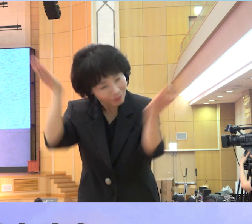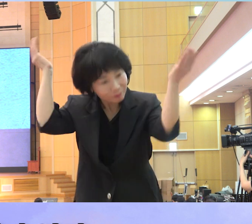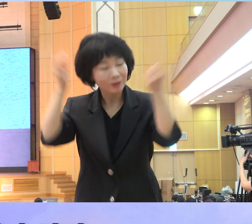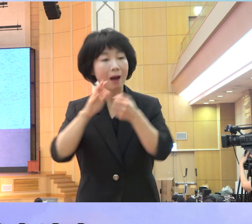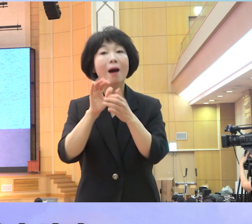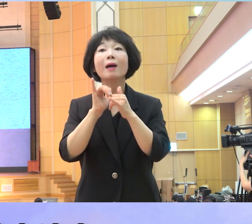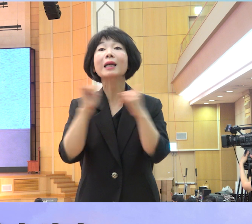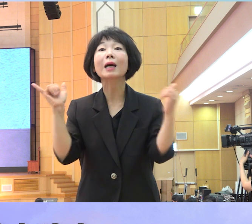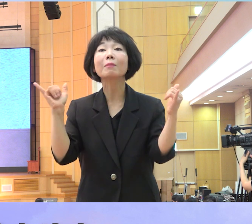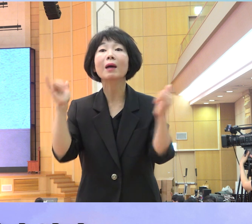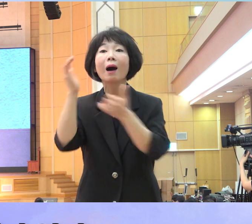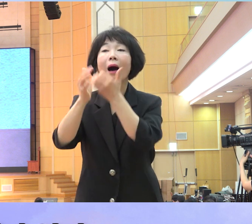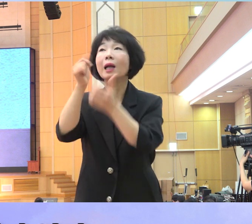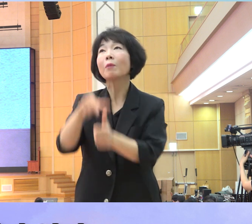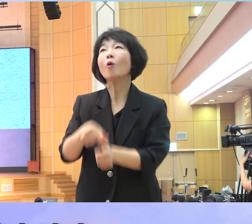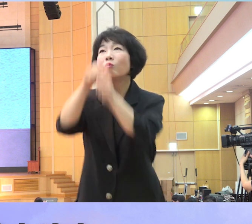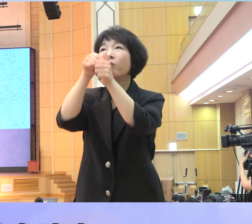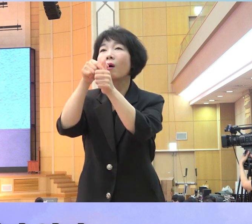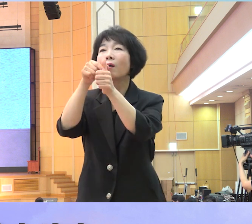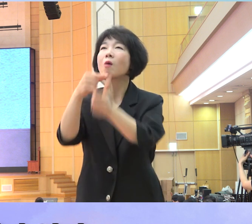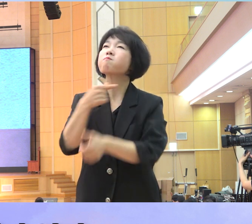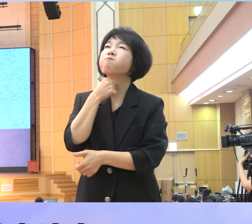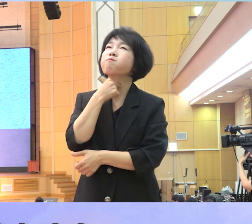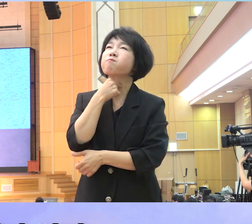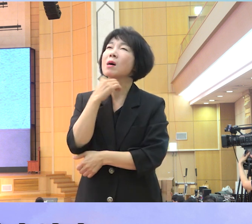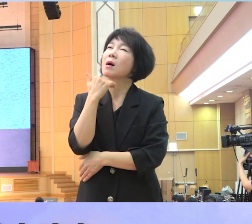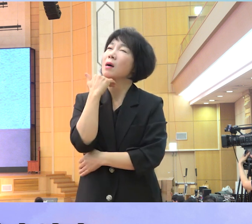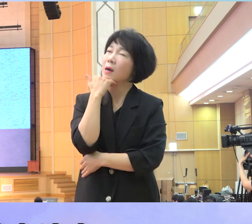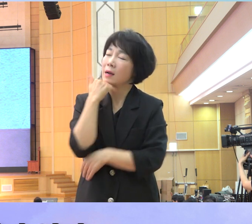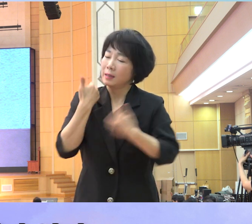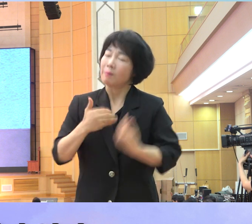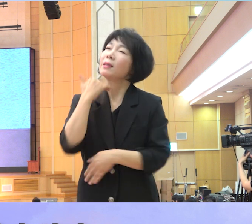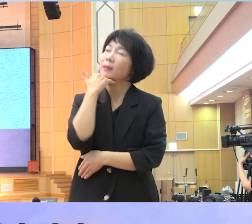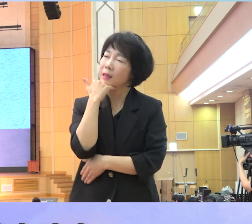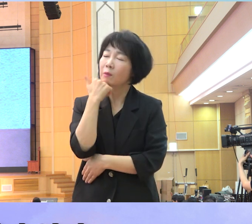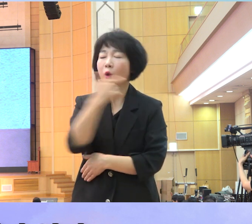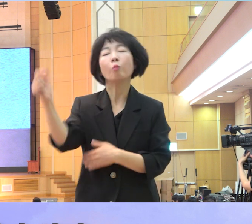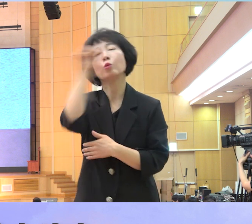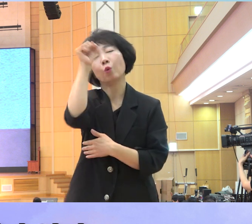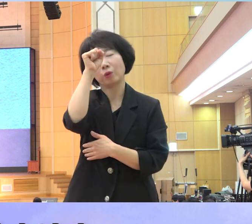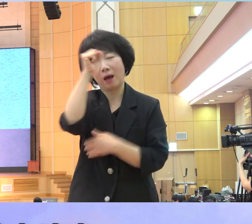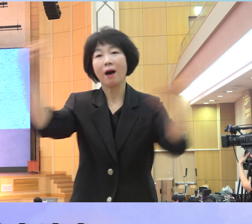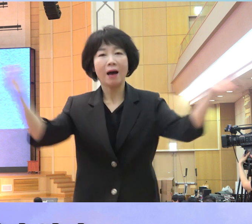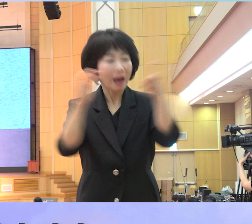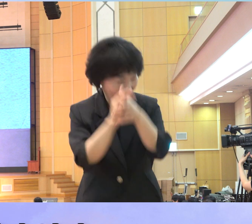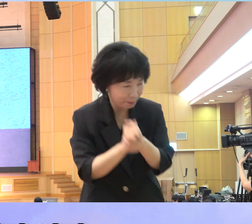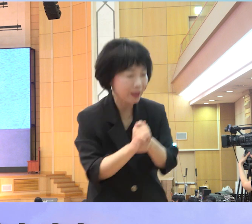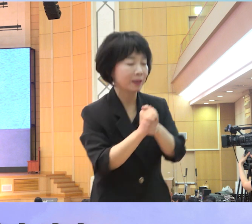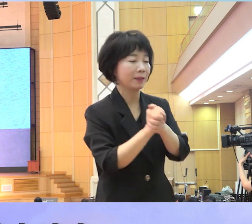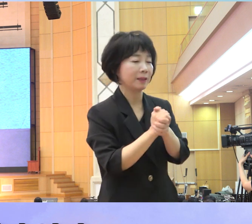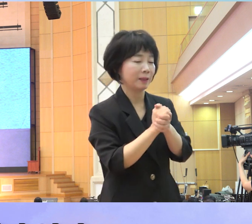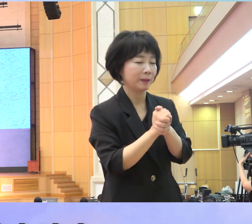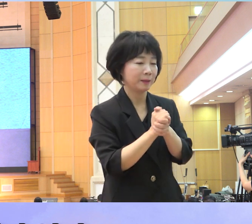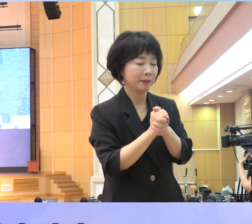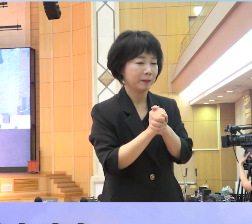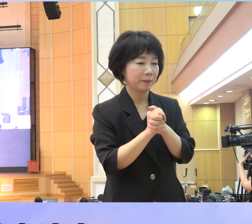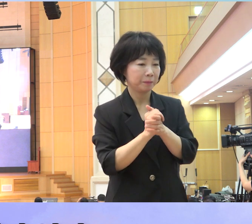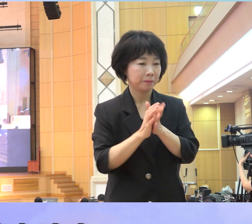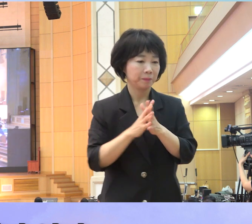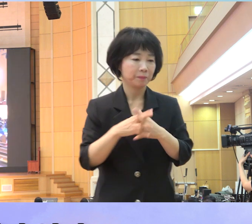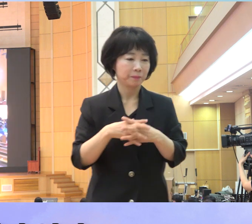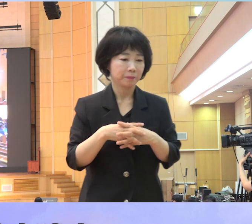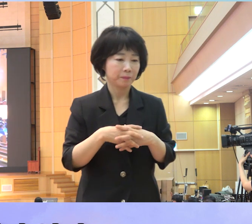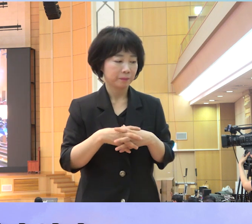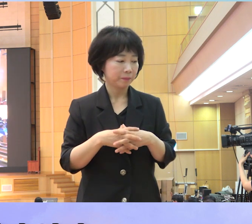사람이 여호와의 구원을 바라고 잠잠히 기다림이 좋도다. 아멘.